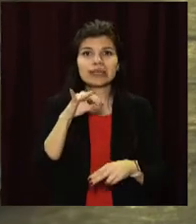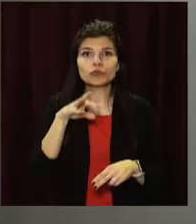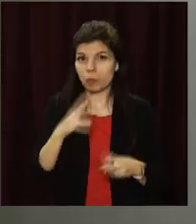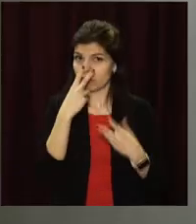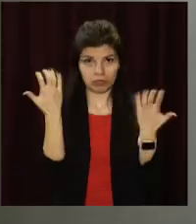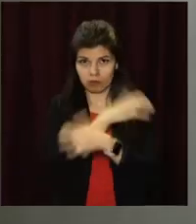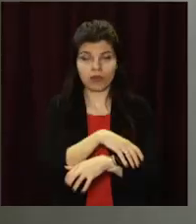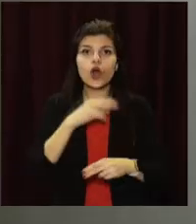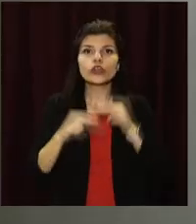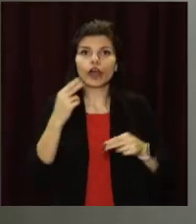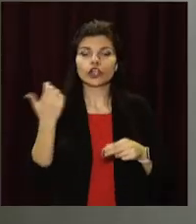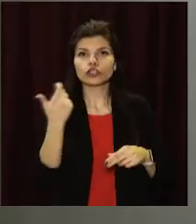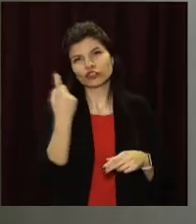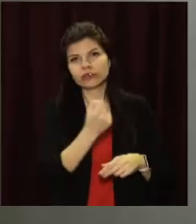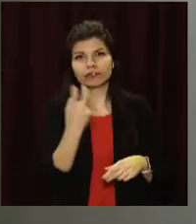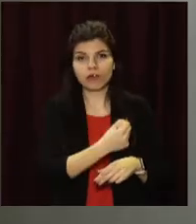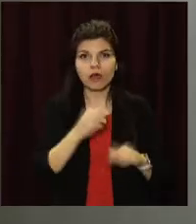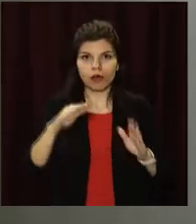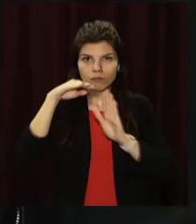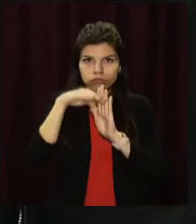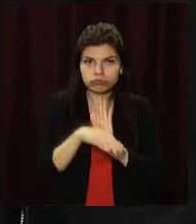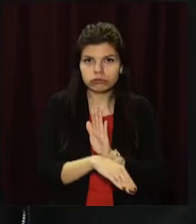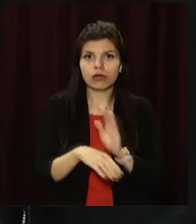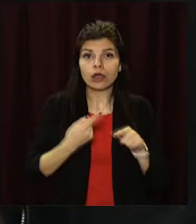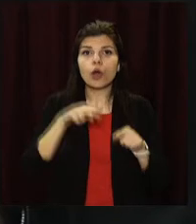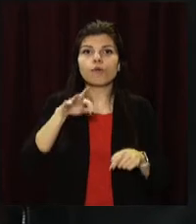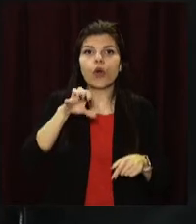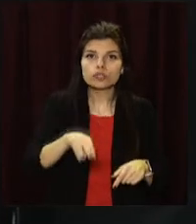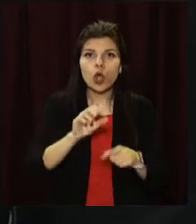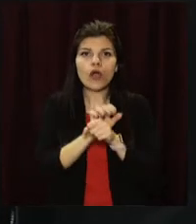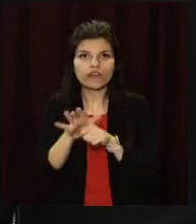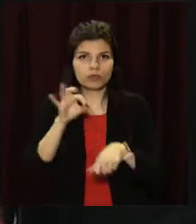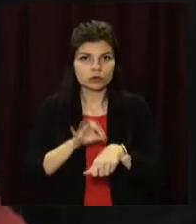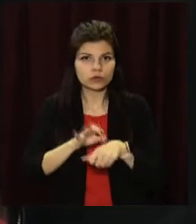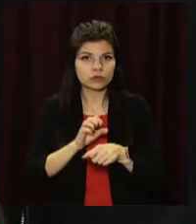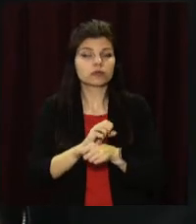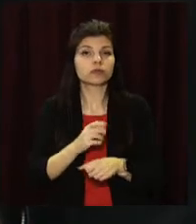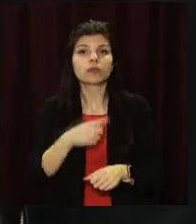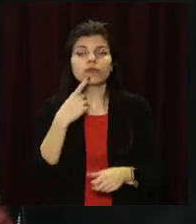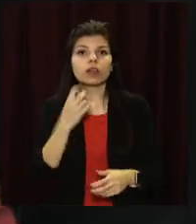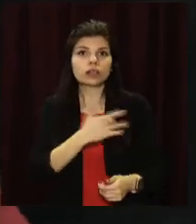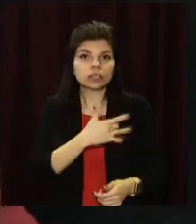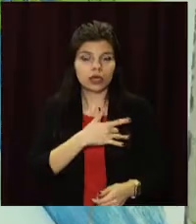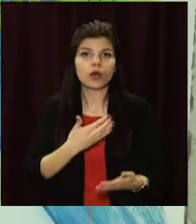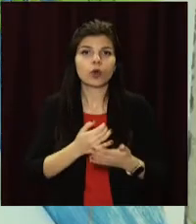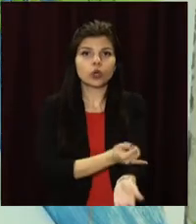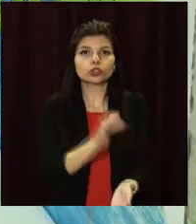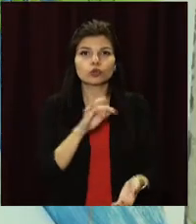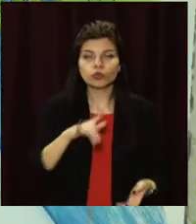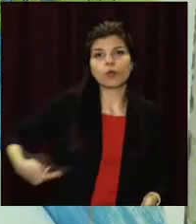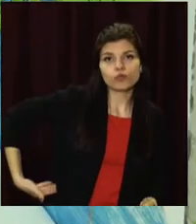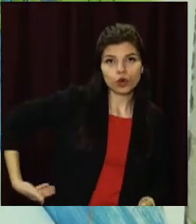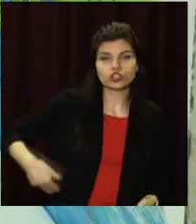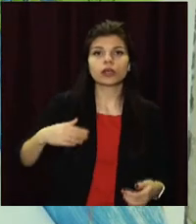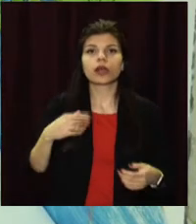за кілька тижнів стан дітей гірше. Так проявляється постковідний синдром. Запальні процеси позначаються на серці, судинах,